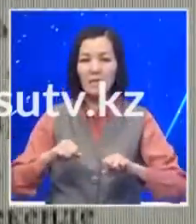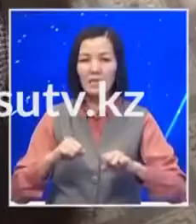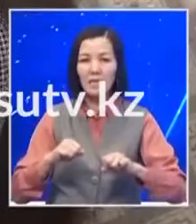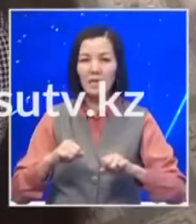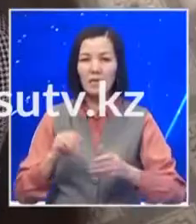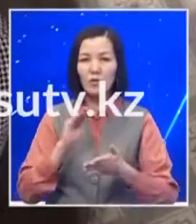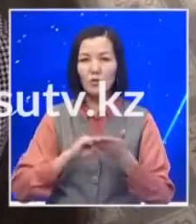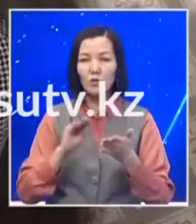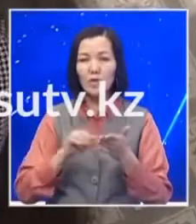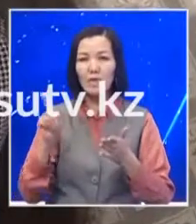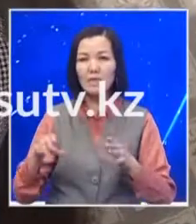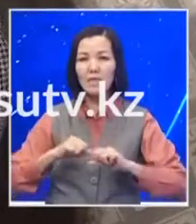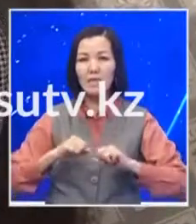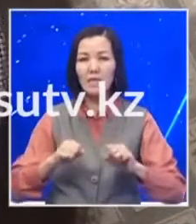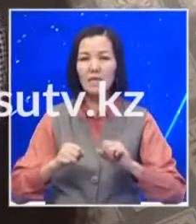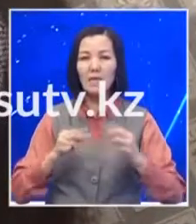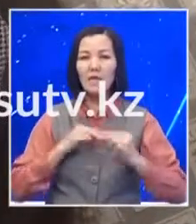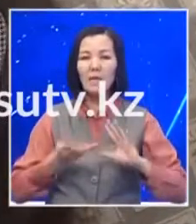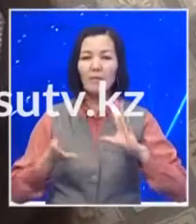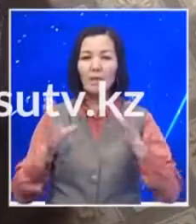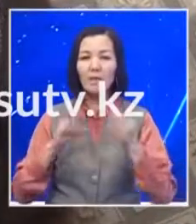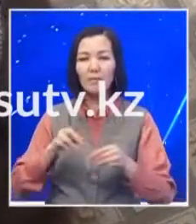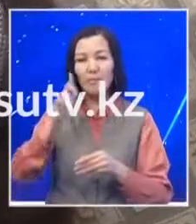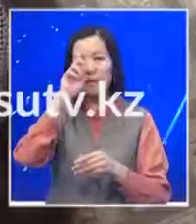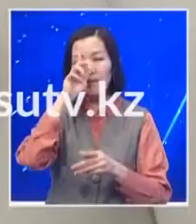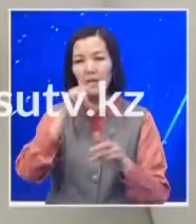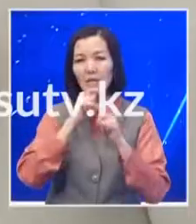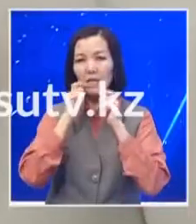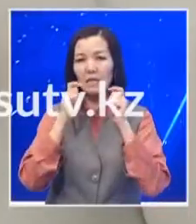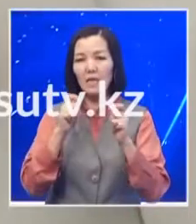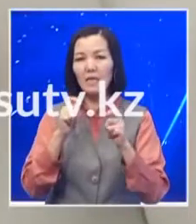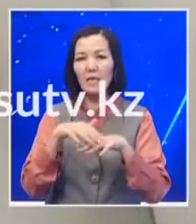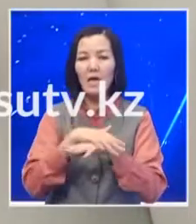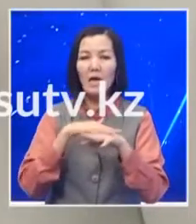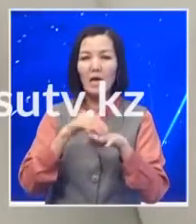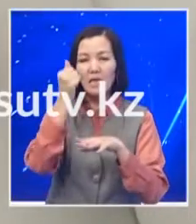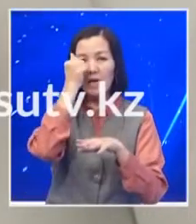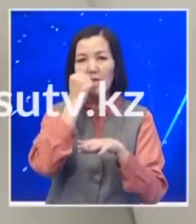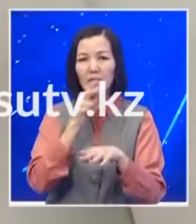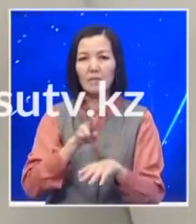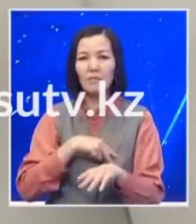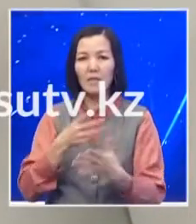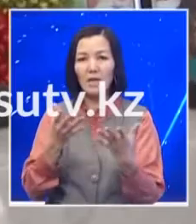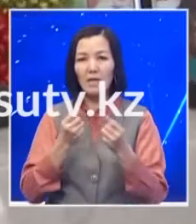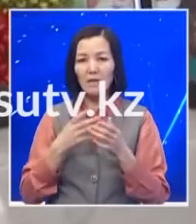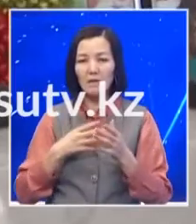көрсеткен журналистік ерлігі мен еңбегі бағаланып, мемлекеттік награда халық алғысы медаліне ие болды.